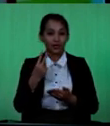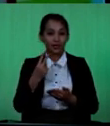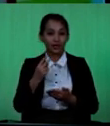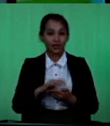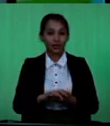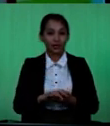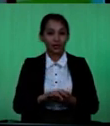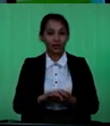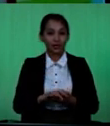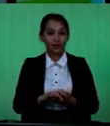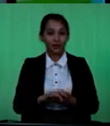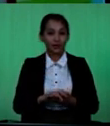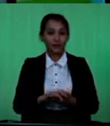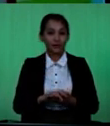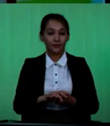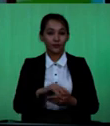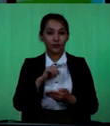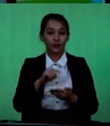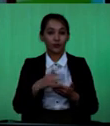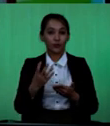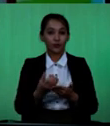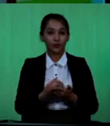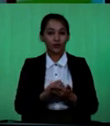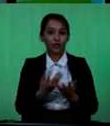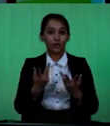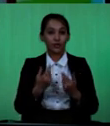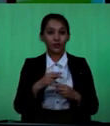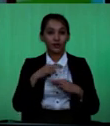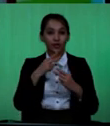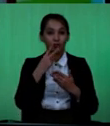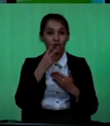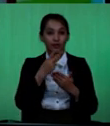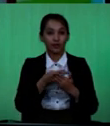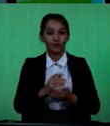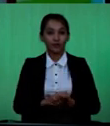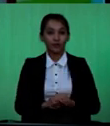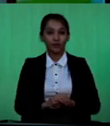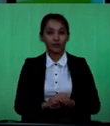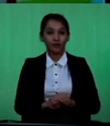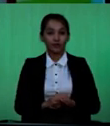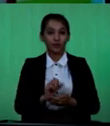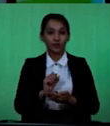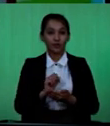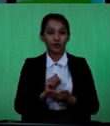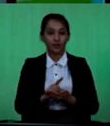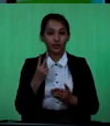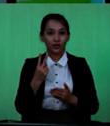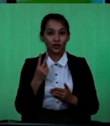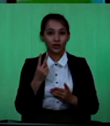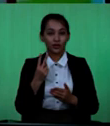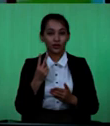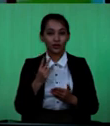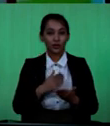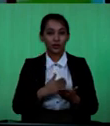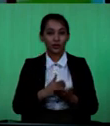topishimiz uchun masalani yechamiz. Diqqat qiling. Bu masala boya aytganimdek ikki